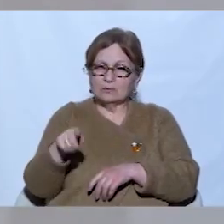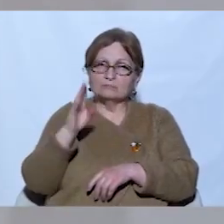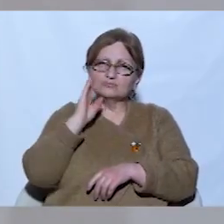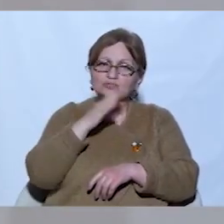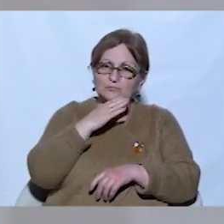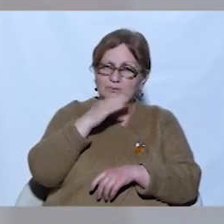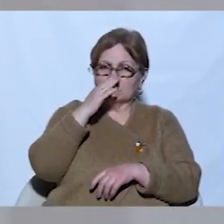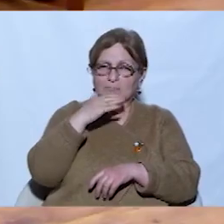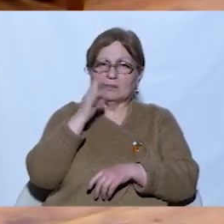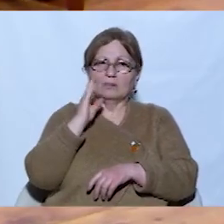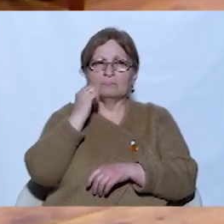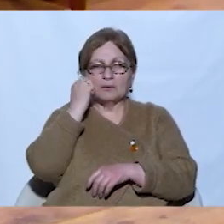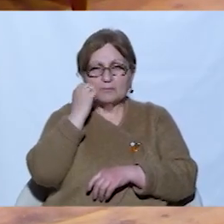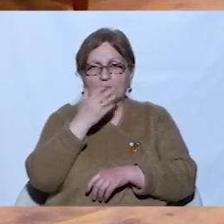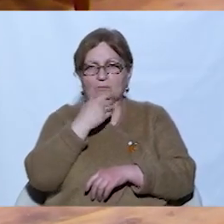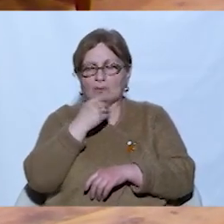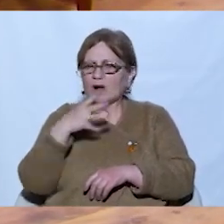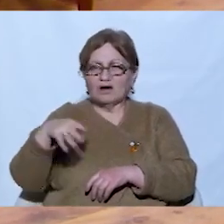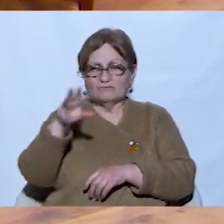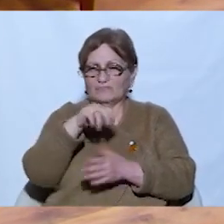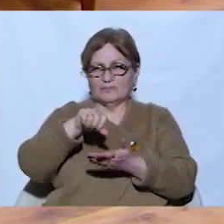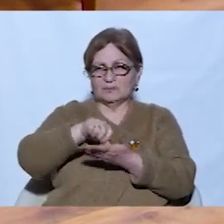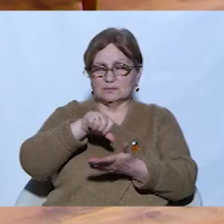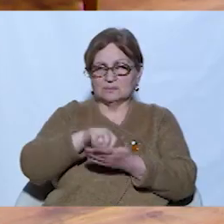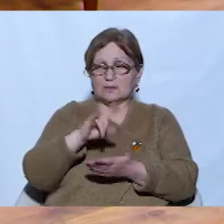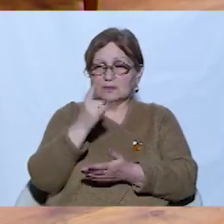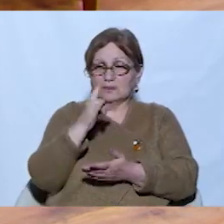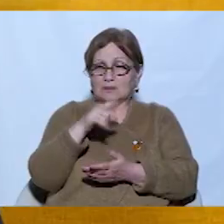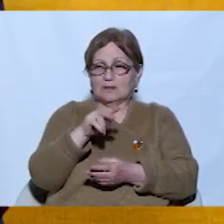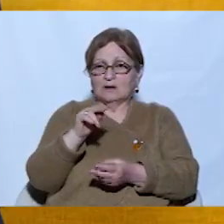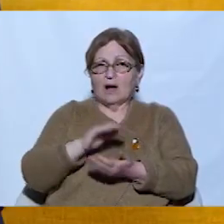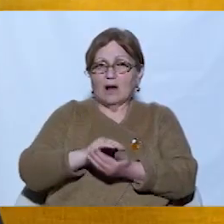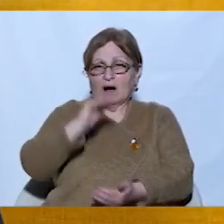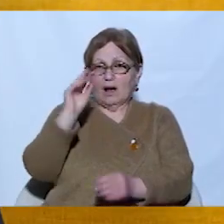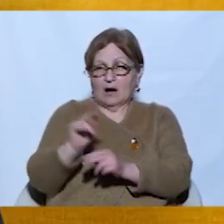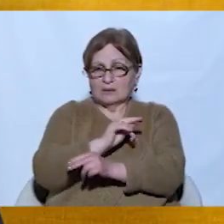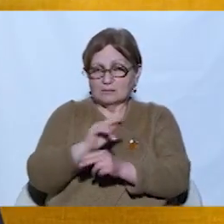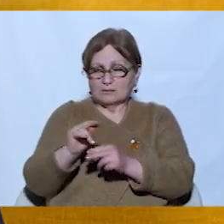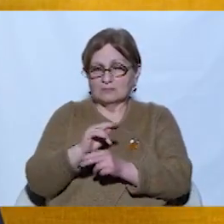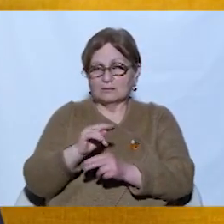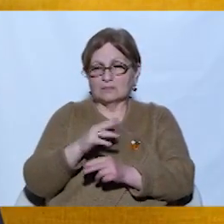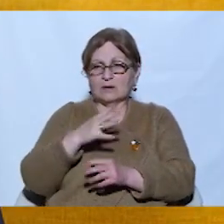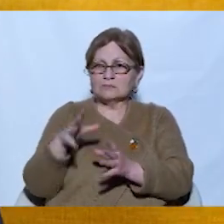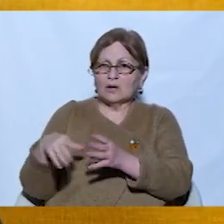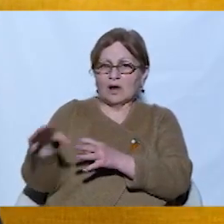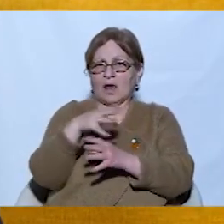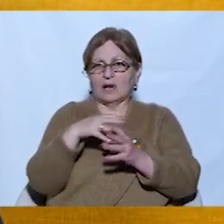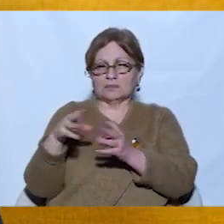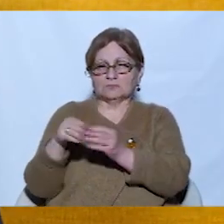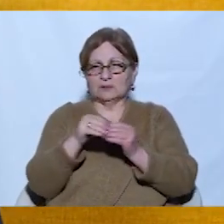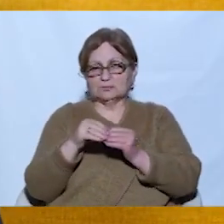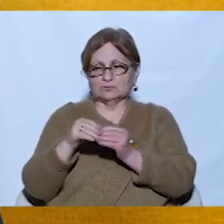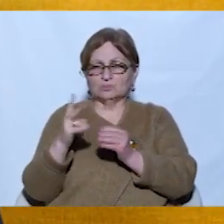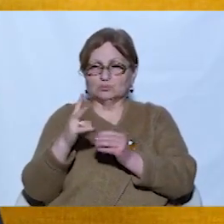გასცეთ? არის თუ არა მნიშვნელოვანი, მოდით ასე კითხავთ, რომ მშობლებმაც და ბებიებმაც და ბაბუებმაც, ოჯახის ყველა წევრმა ბავშვის აღზრდის